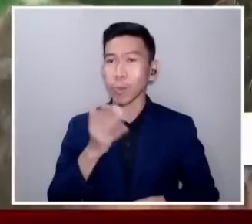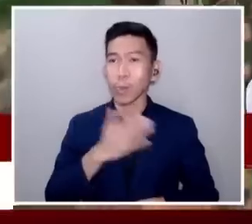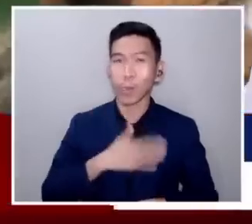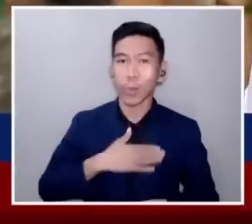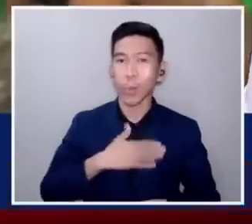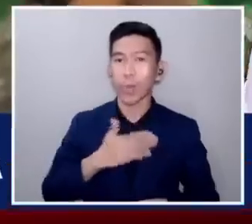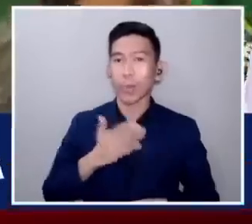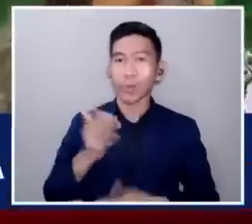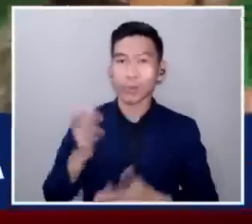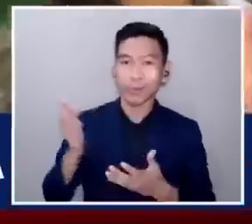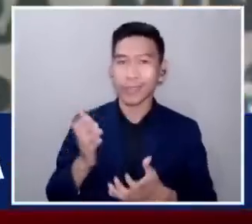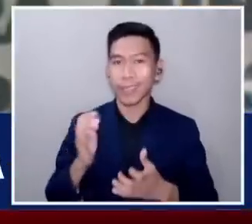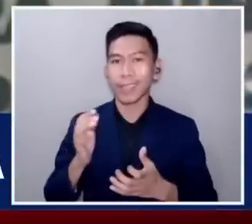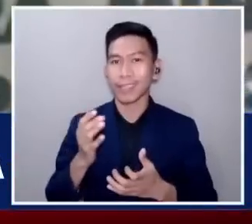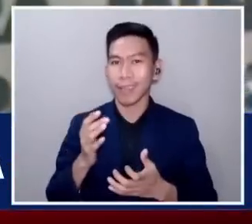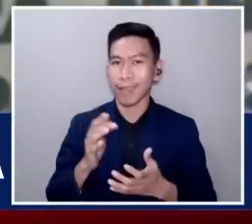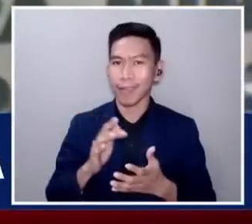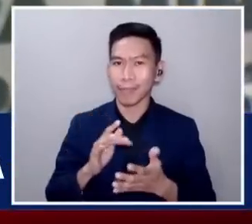kamay!